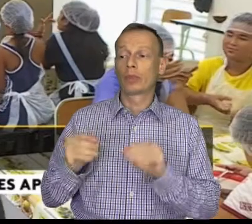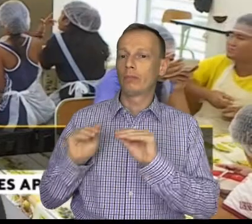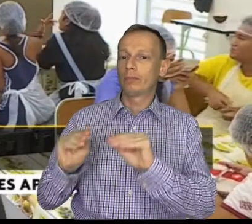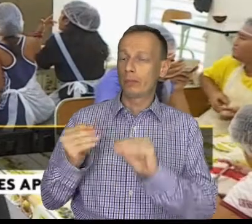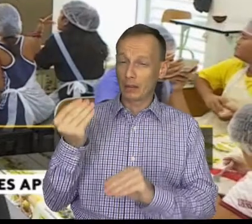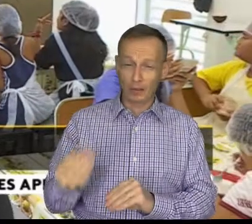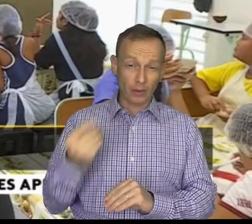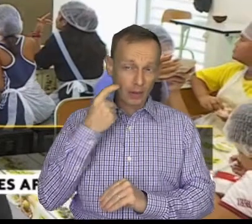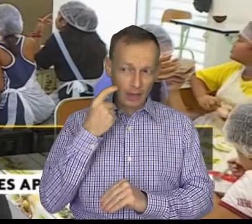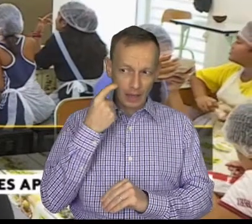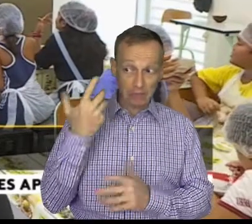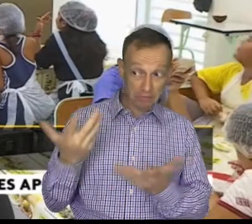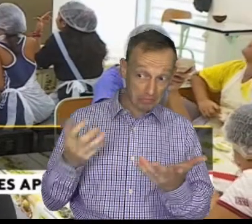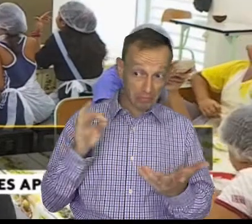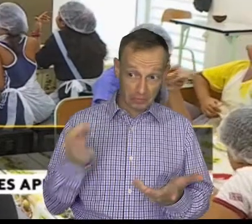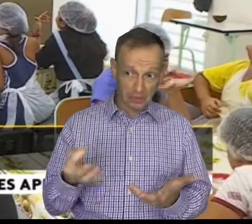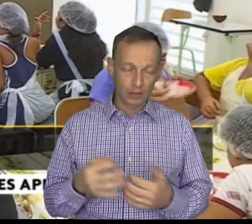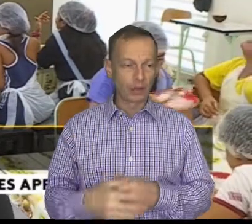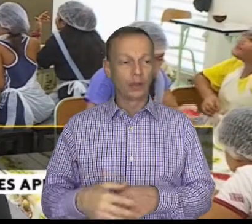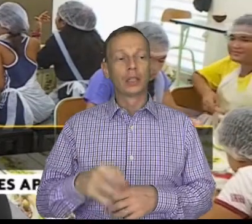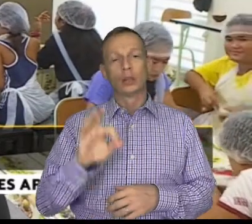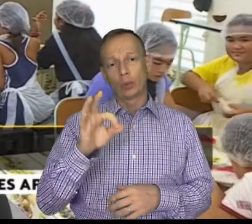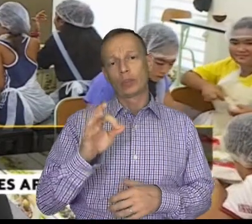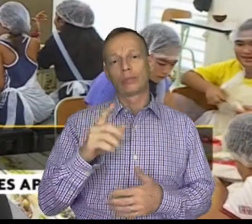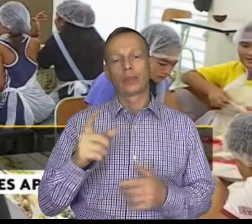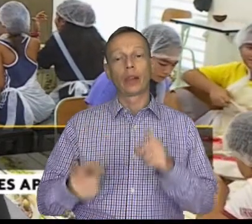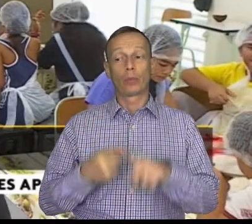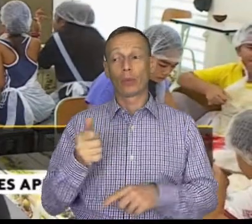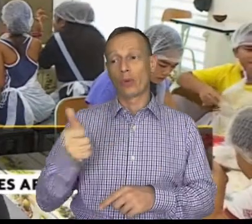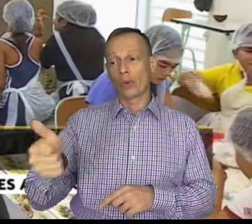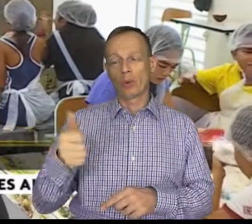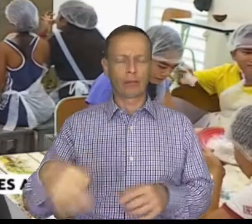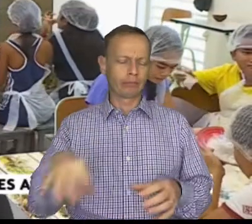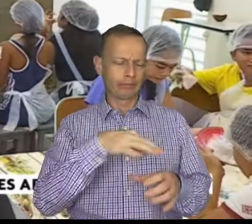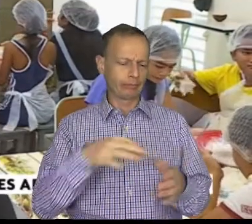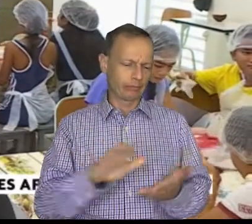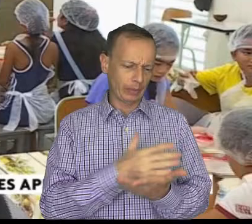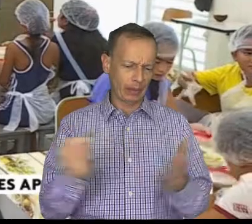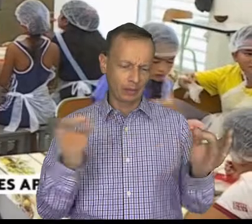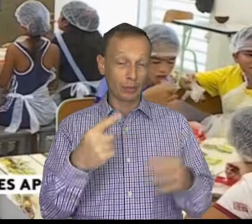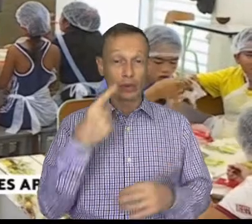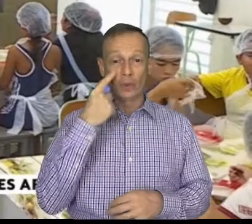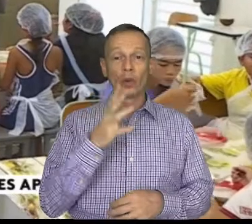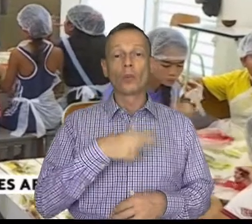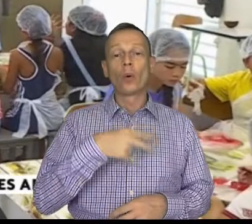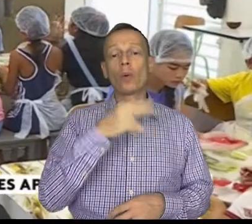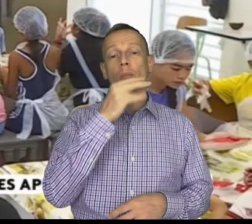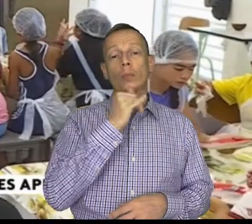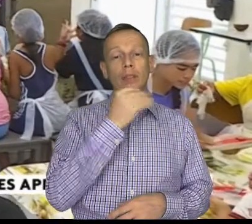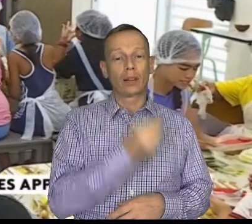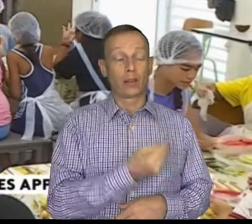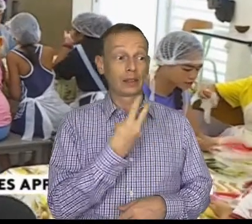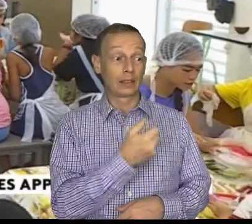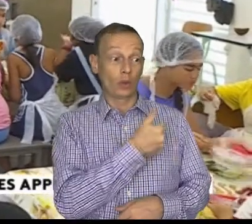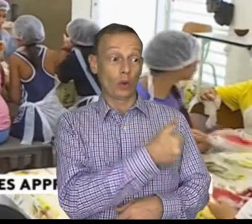les élèves avec Alors, la crudité. déjà en les préparant eux-mêmes, parce que j'ai testé ça avec mes petits-enfants, quand ils